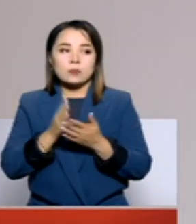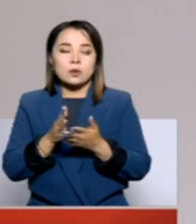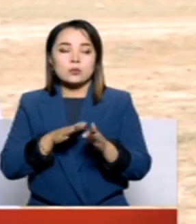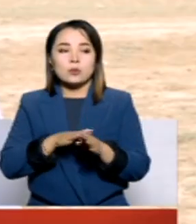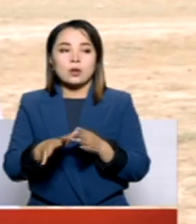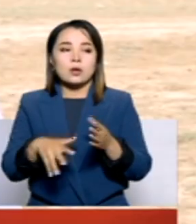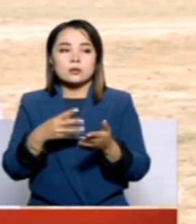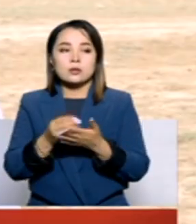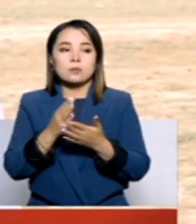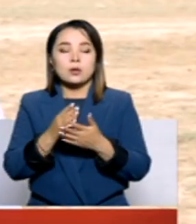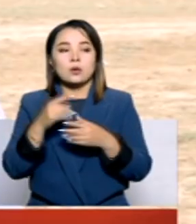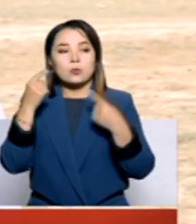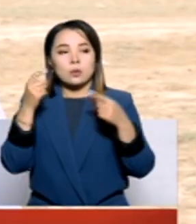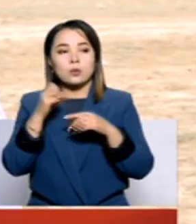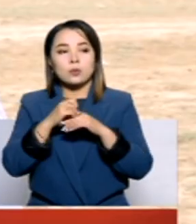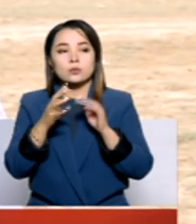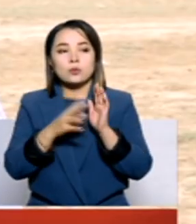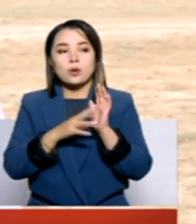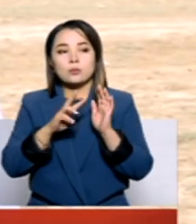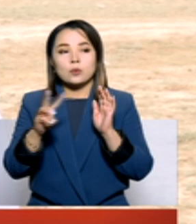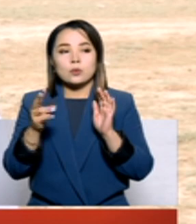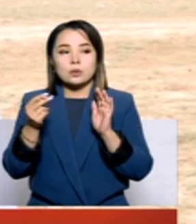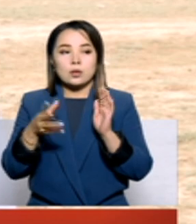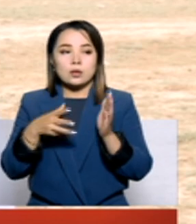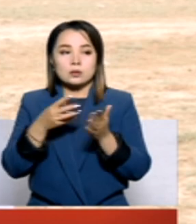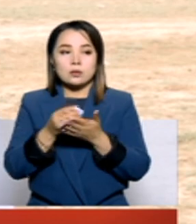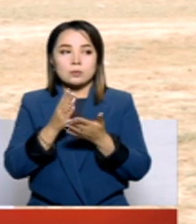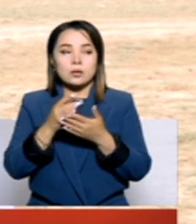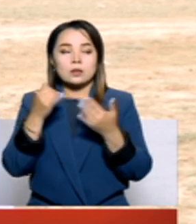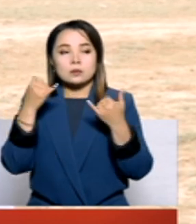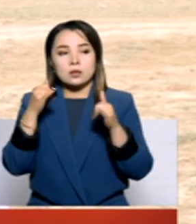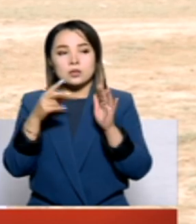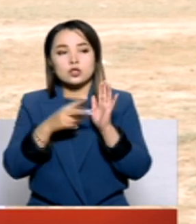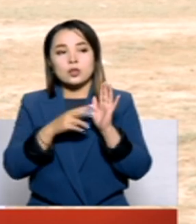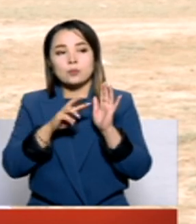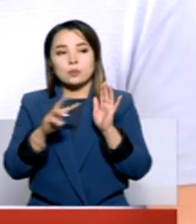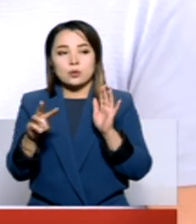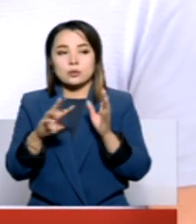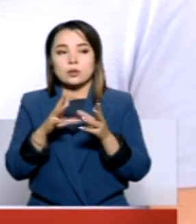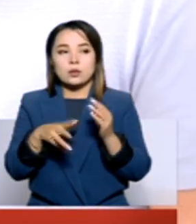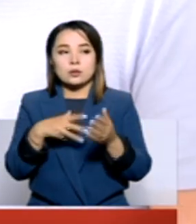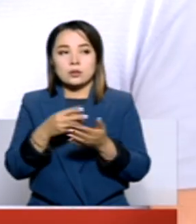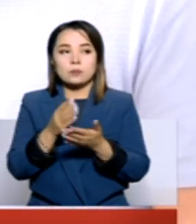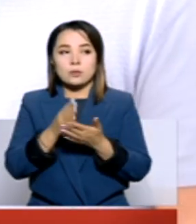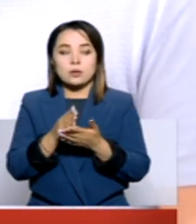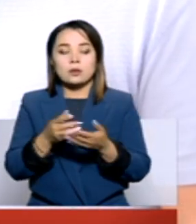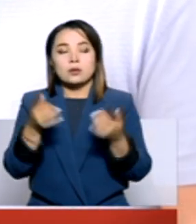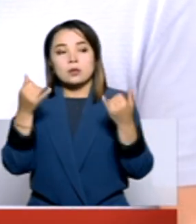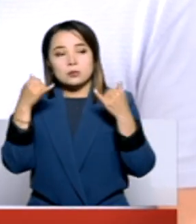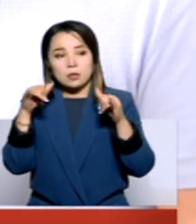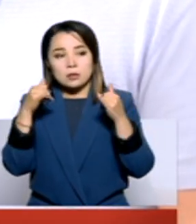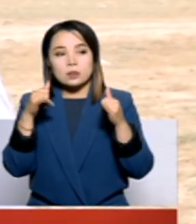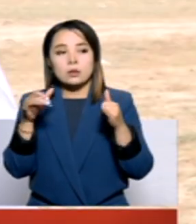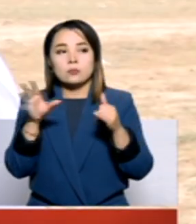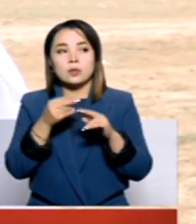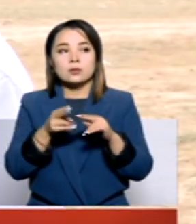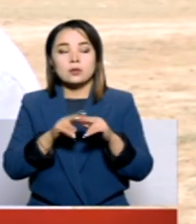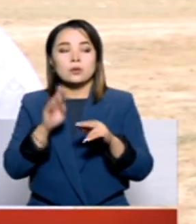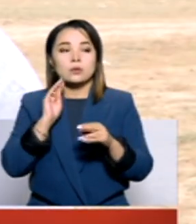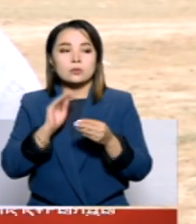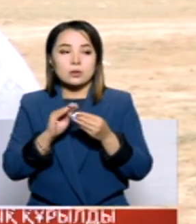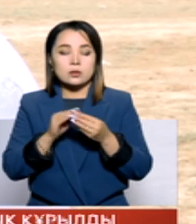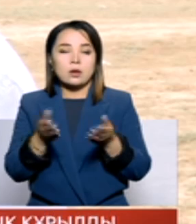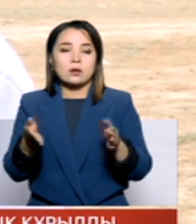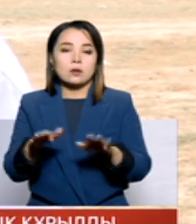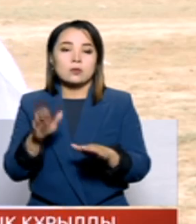алыпты. Қойға 19 миллион үстінде ақша берді, сиырға бір 7 миллиондай ақша берді. Дәрі қараны бака өзі соқ алтында ұстайды